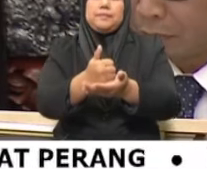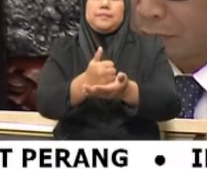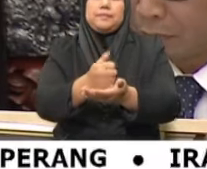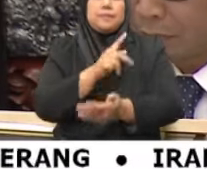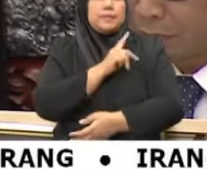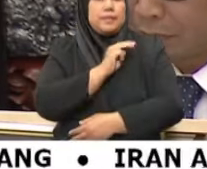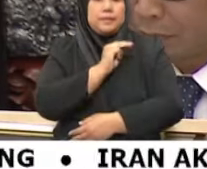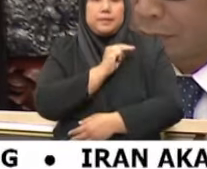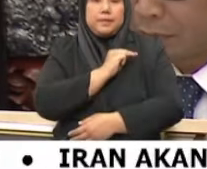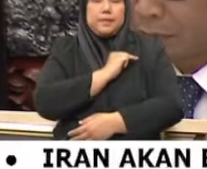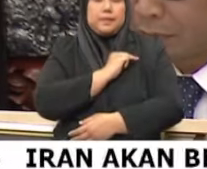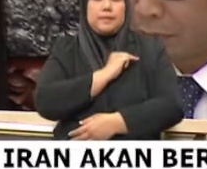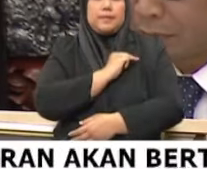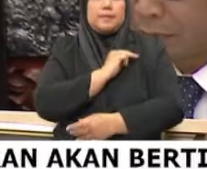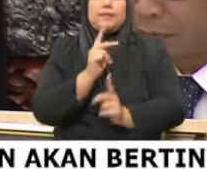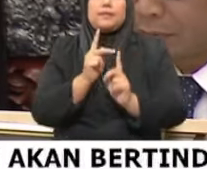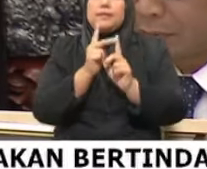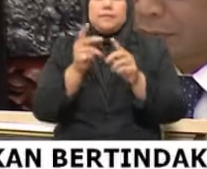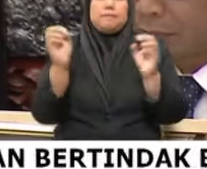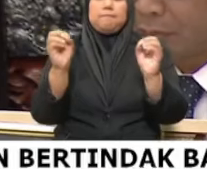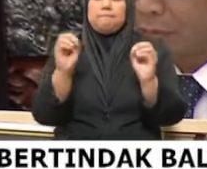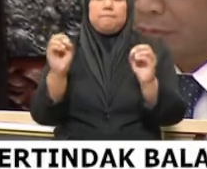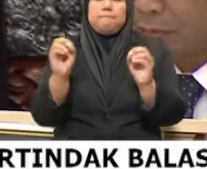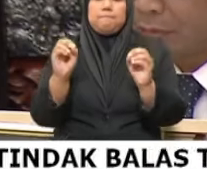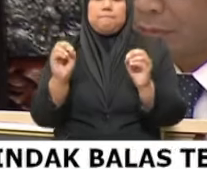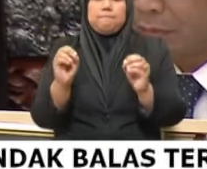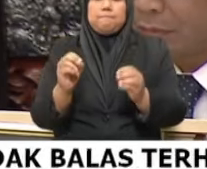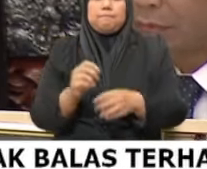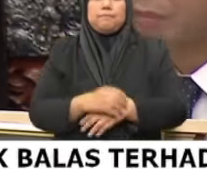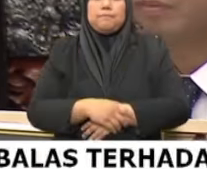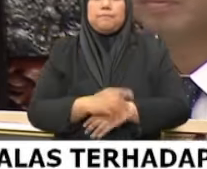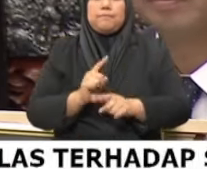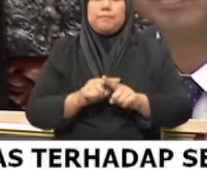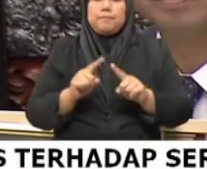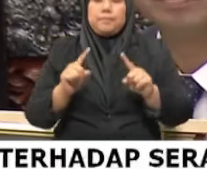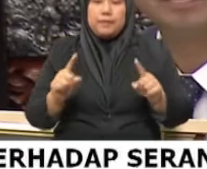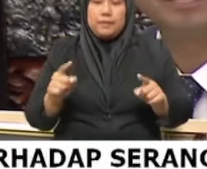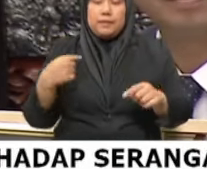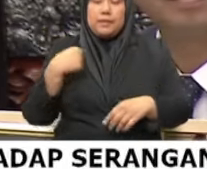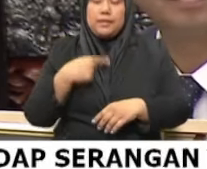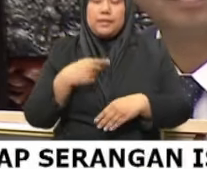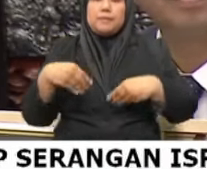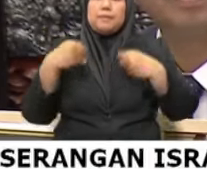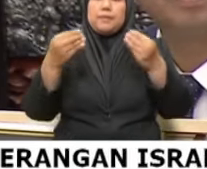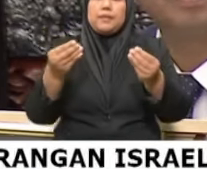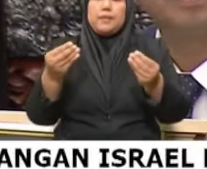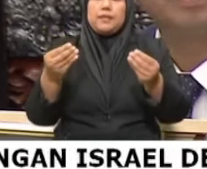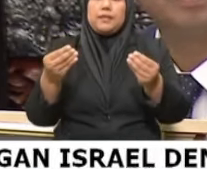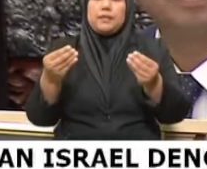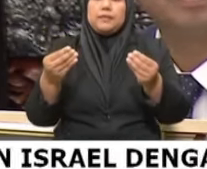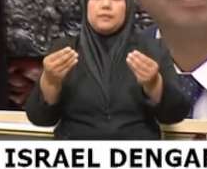tidak menyediakan sebarang insentif setakat ini. Namun sebegitu, kita ada memberikan beberapa ruang dan